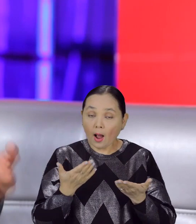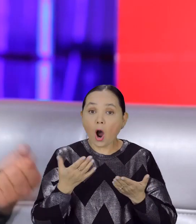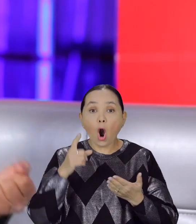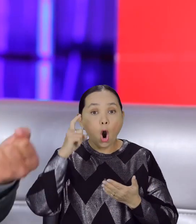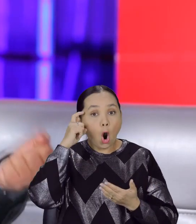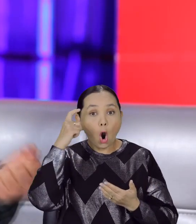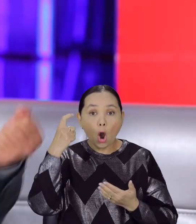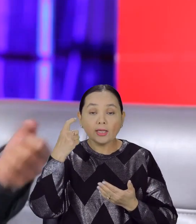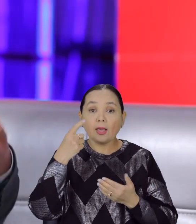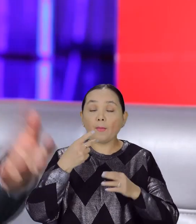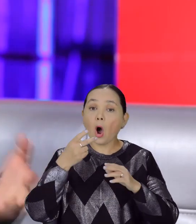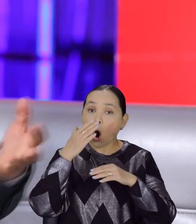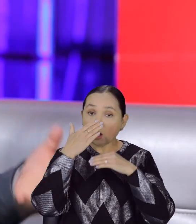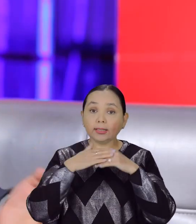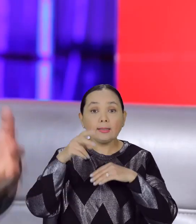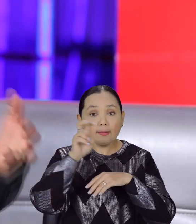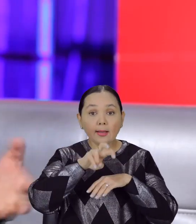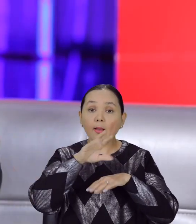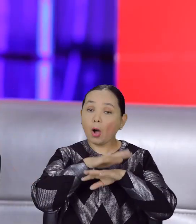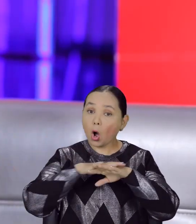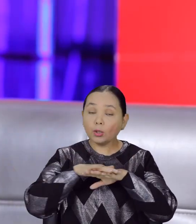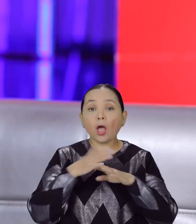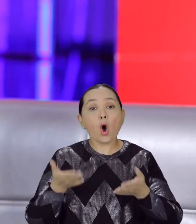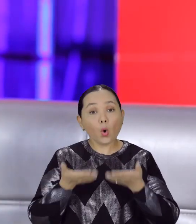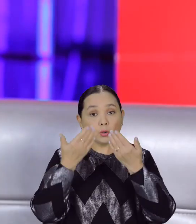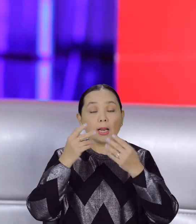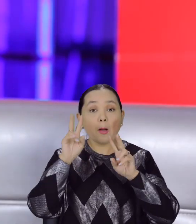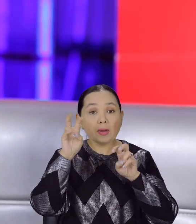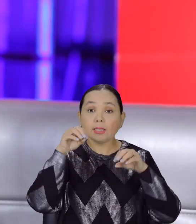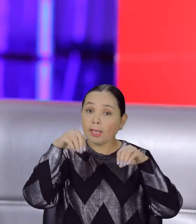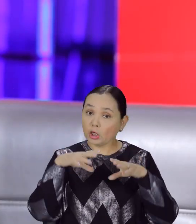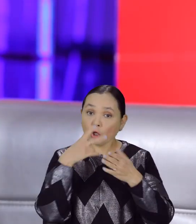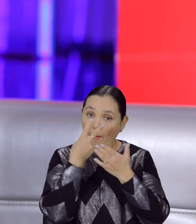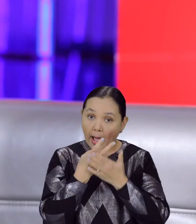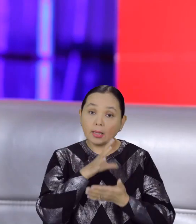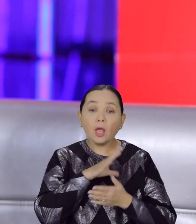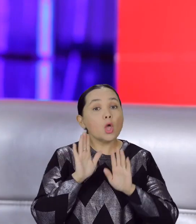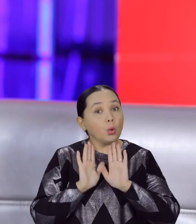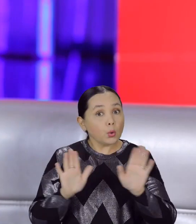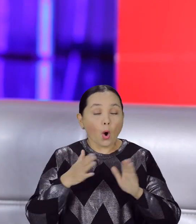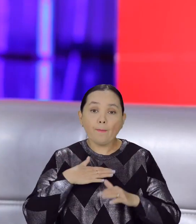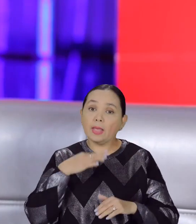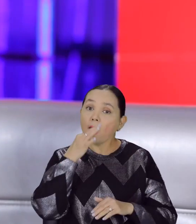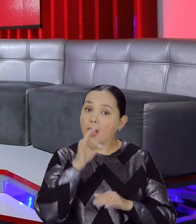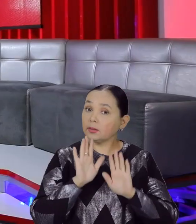Hokim aholi vakillarining oldiga kelib, ommaviy axborot vositalari ko'tarayotgan mavzuga yechim qaratganmi? Yo'q, mening aytganim aytgan, deganim